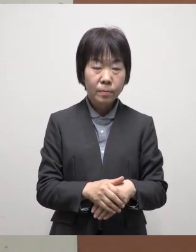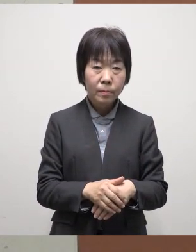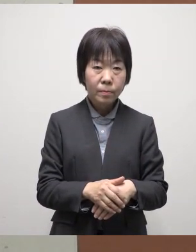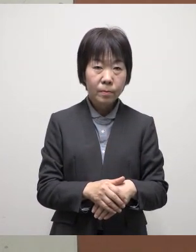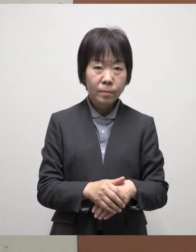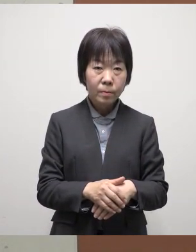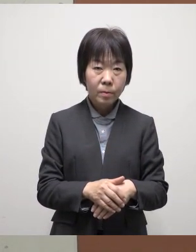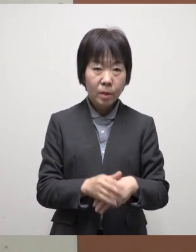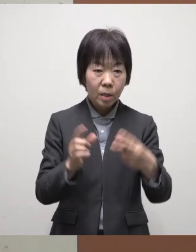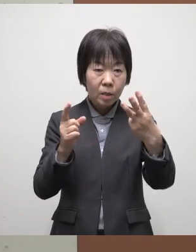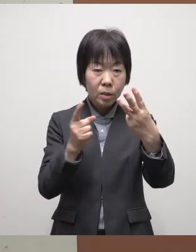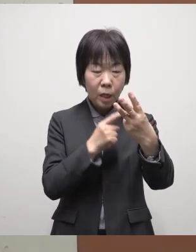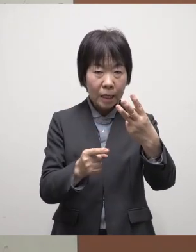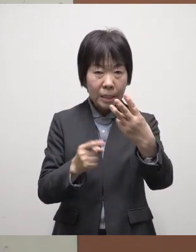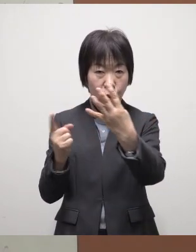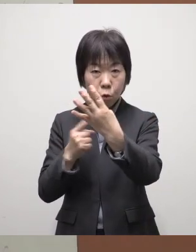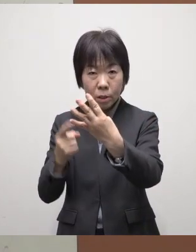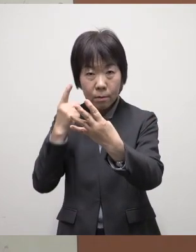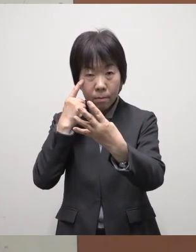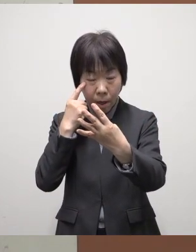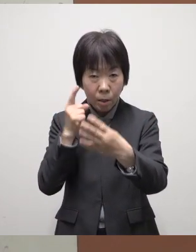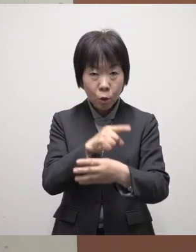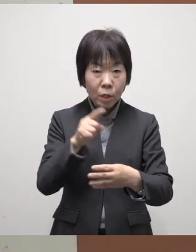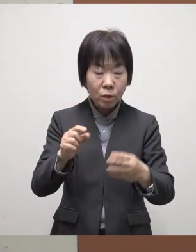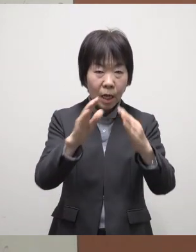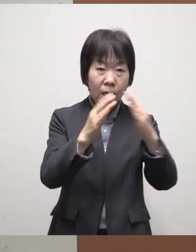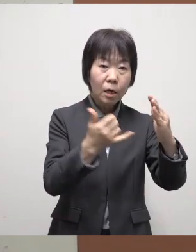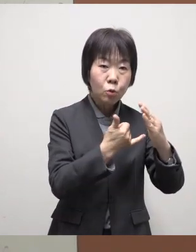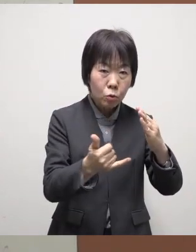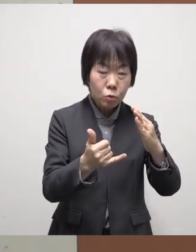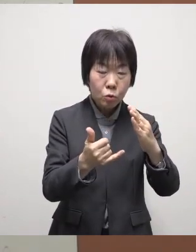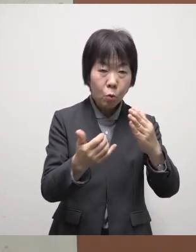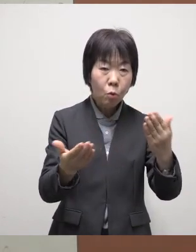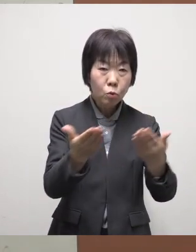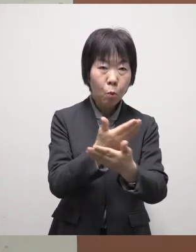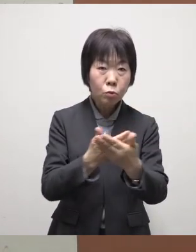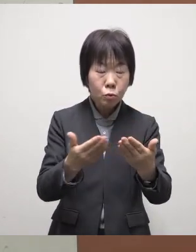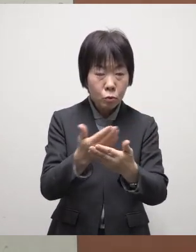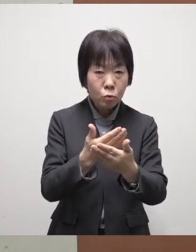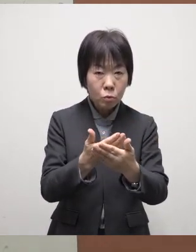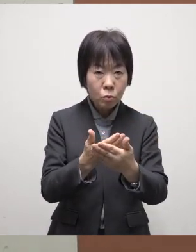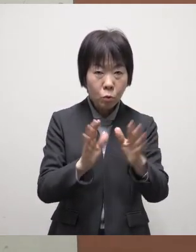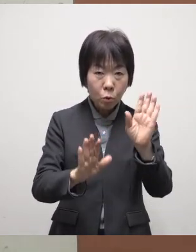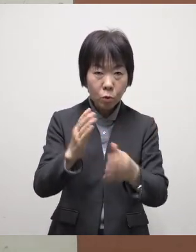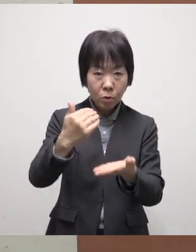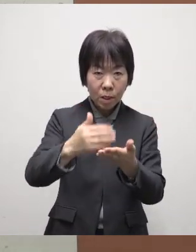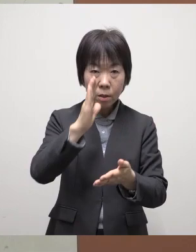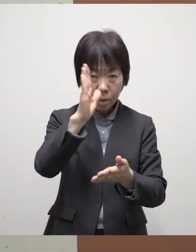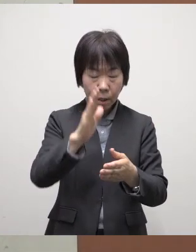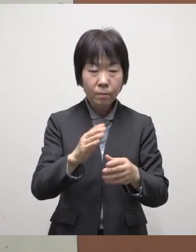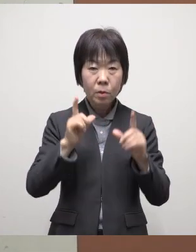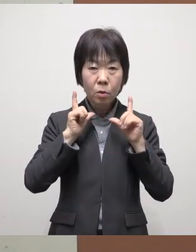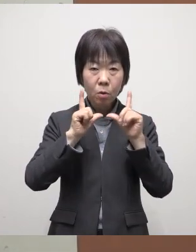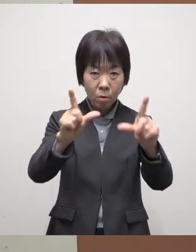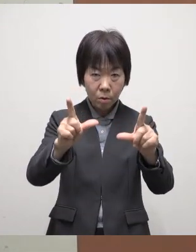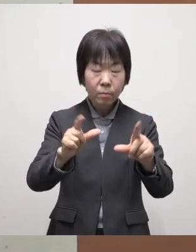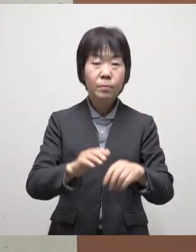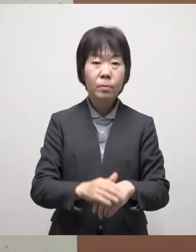ってさん連盟4連盟それぞれですねあの家族との接触というんですかねそこの状況を教えてください